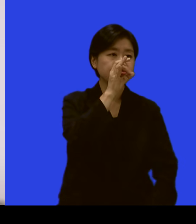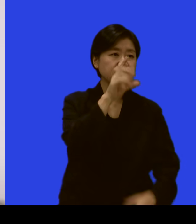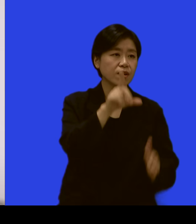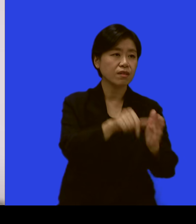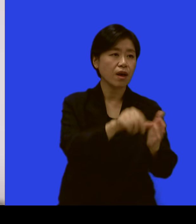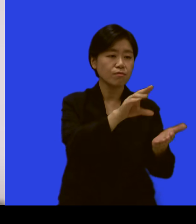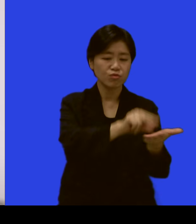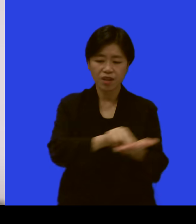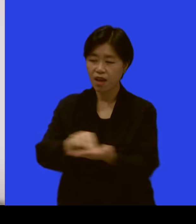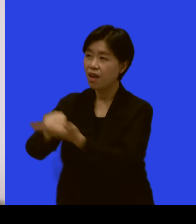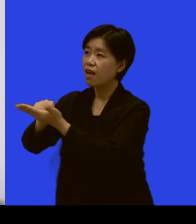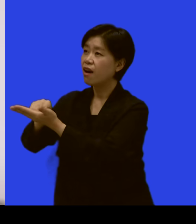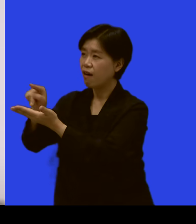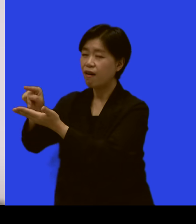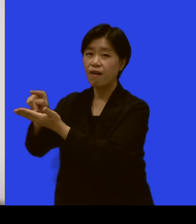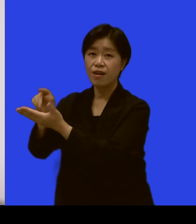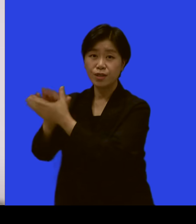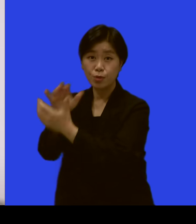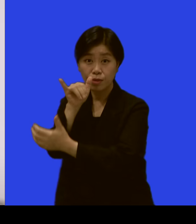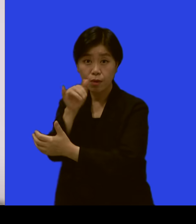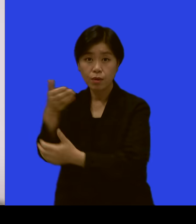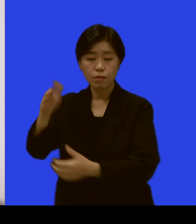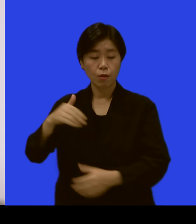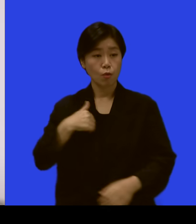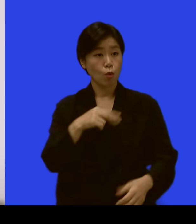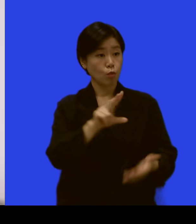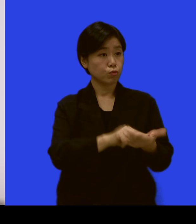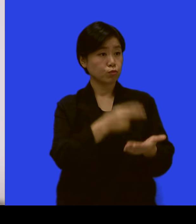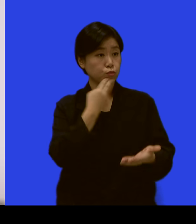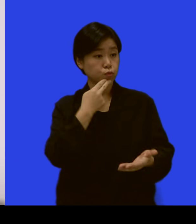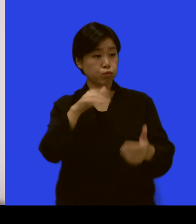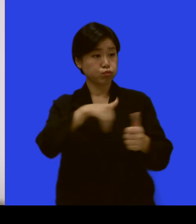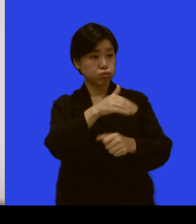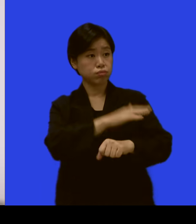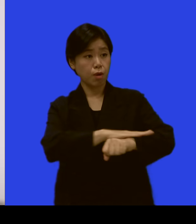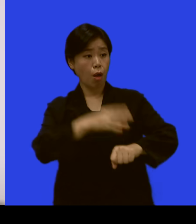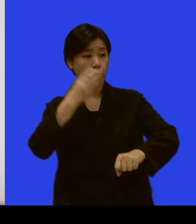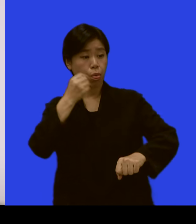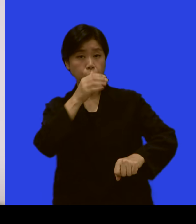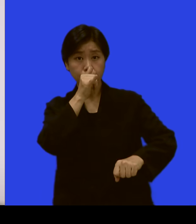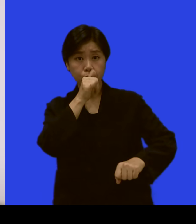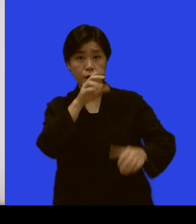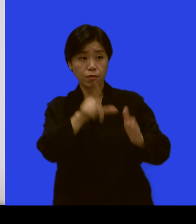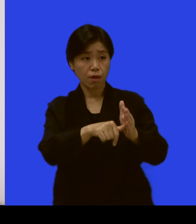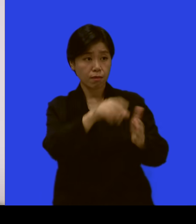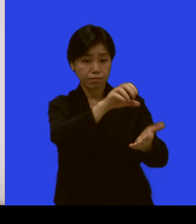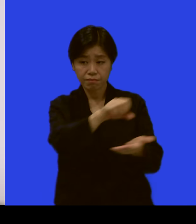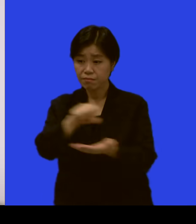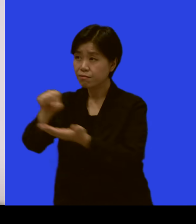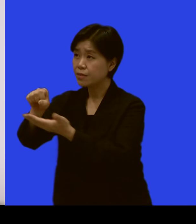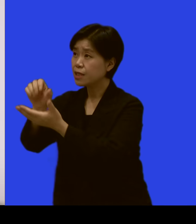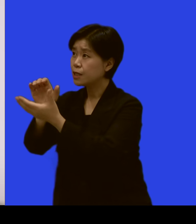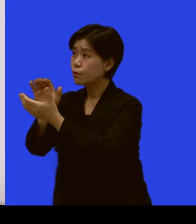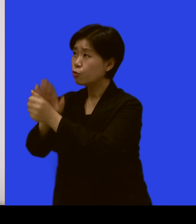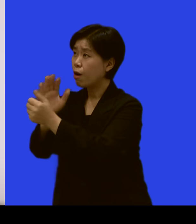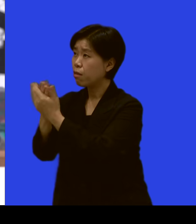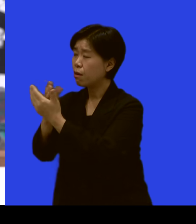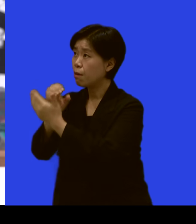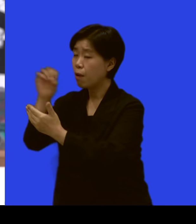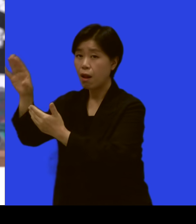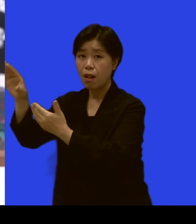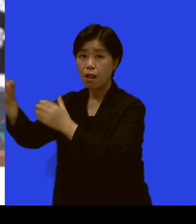주님 예. 이거 해결해 주세요. 근데 내가 이거 되게 잘하는 건데 이거 충분히 할 수 있는 건데 기도 잘못했다가 멈춰 하면은